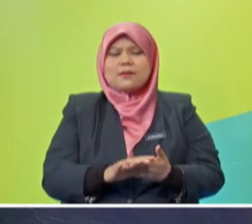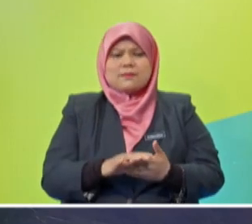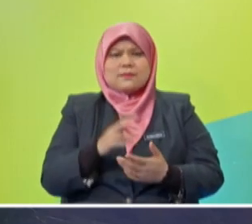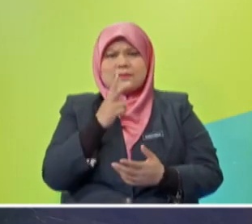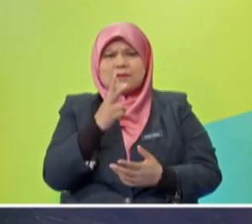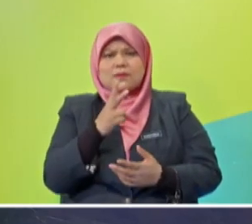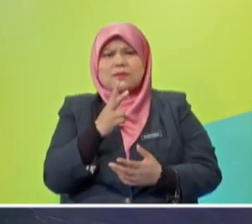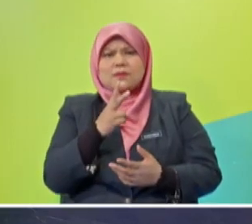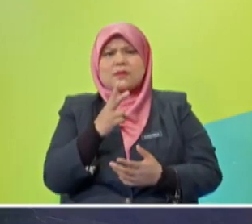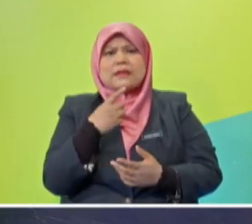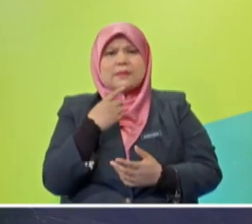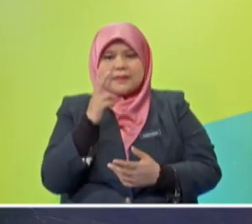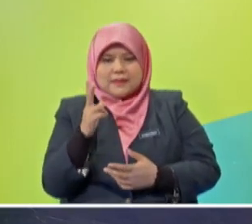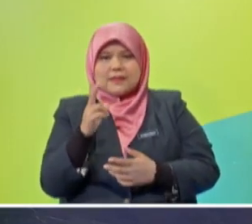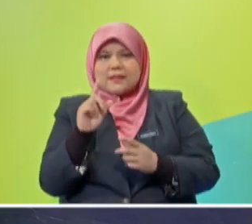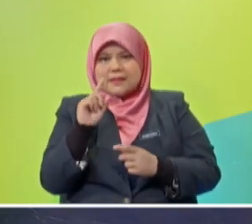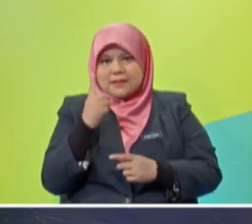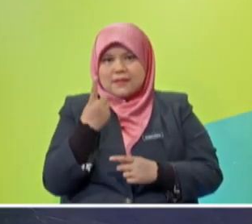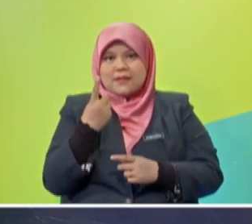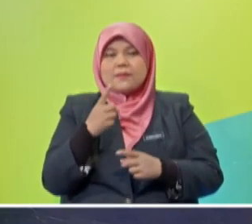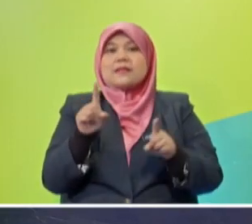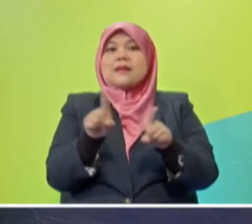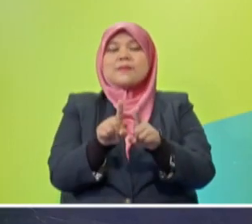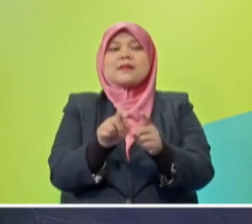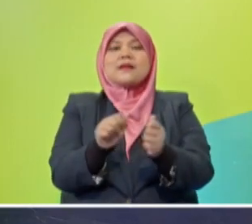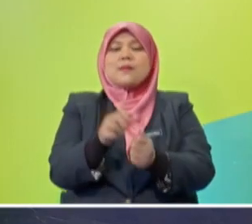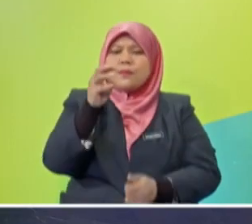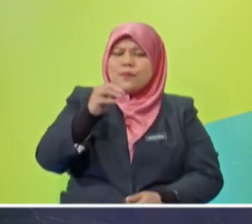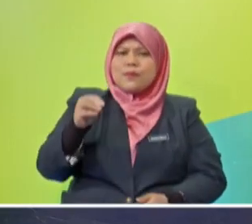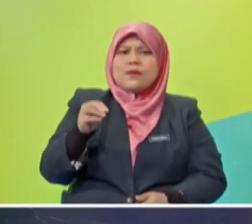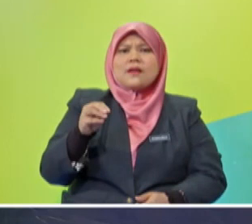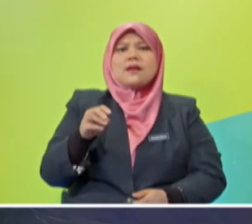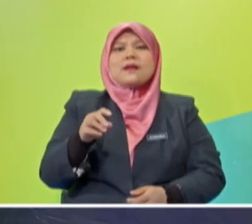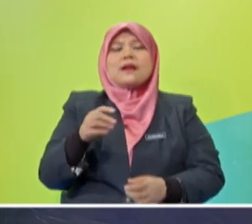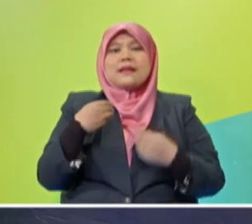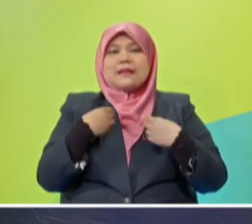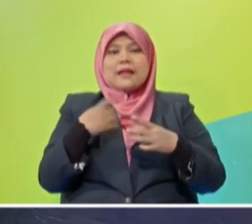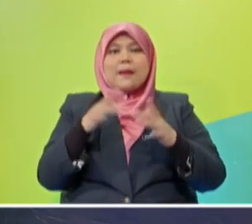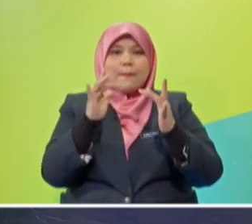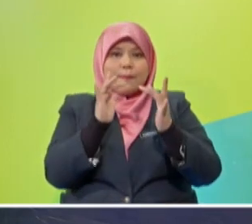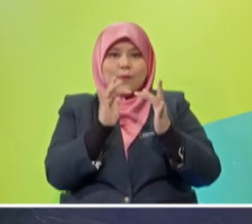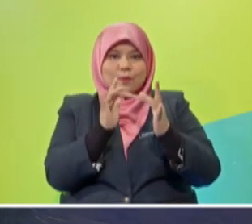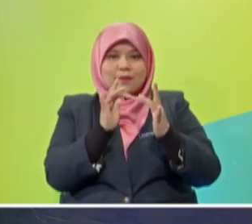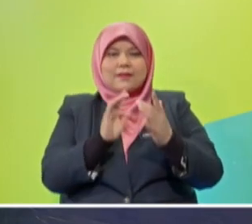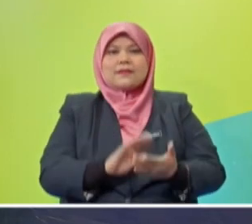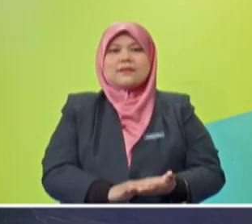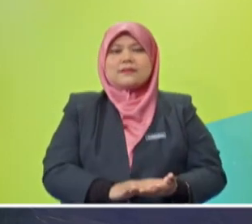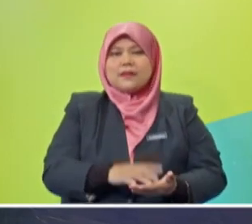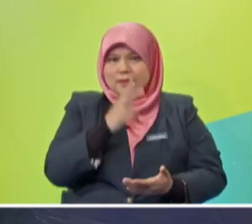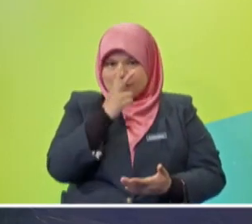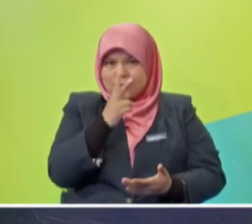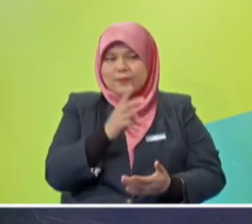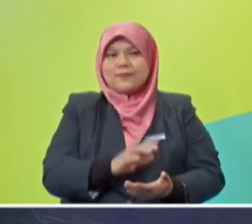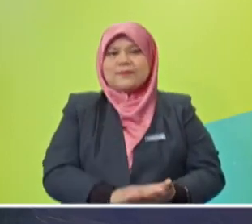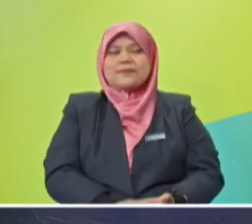kita tidaklah bertiga saja di sini. Betul. Kerana kita juga bersama dengan murid-murid Cikgu yang berada di dalam talian. Betul. Jadi apa kata kita perkenalkan